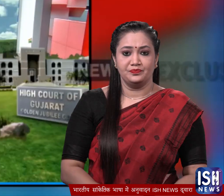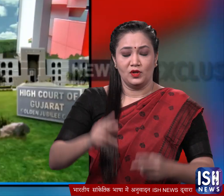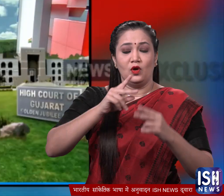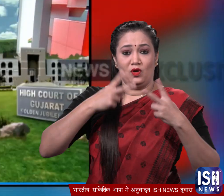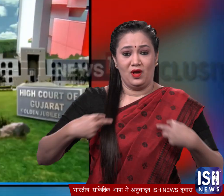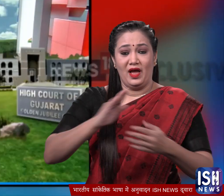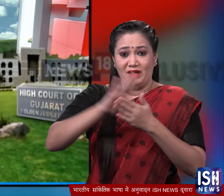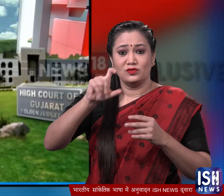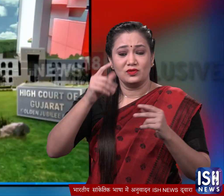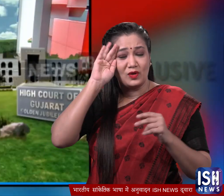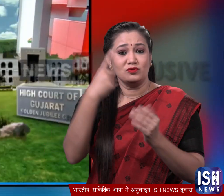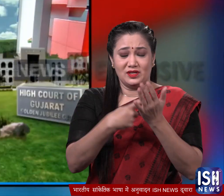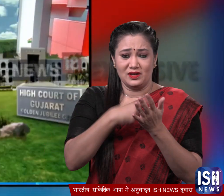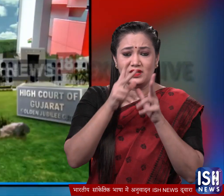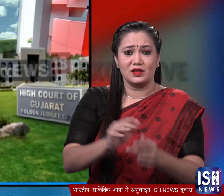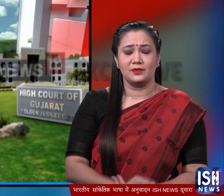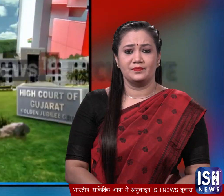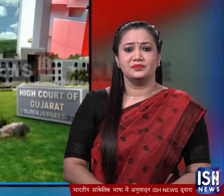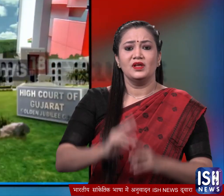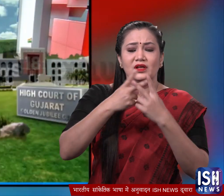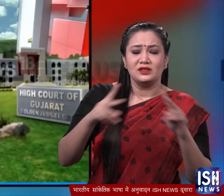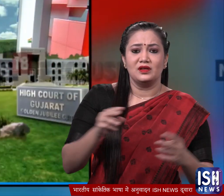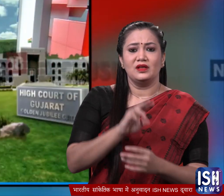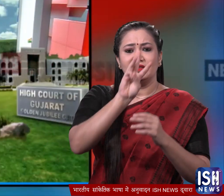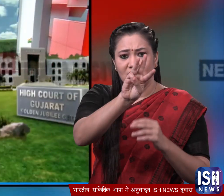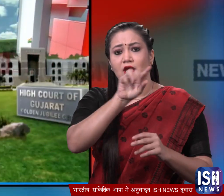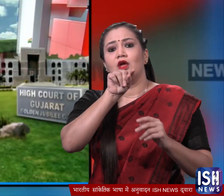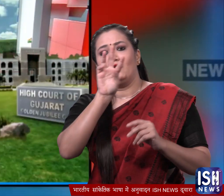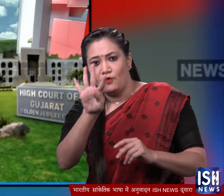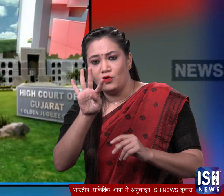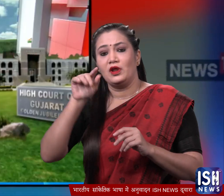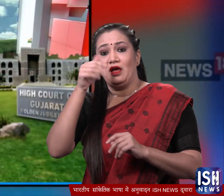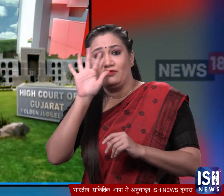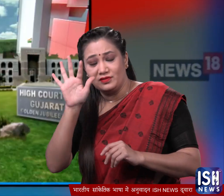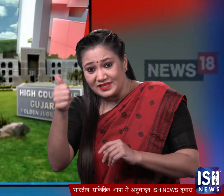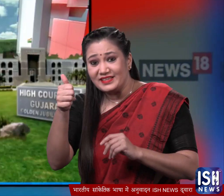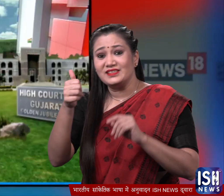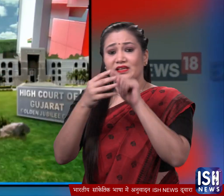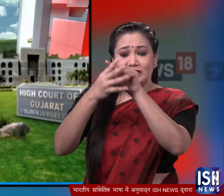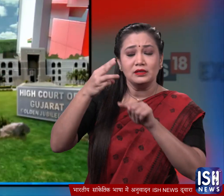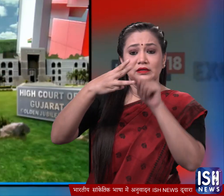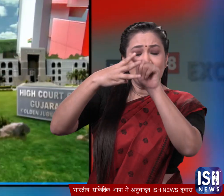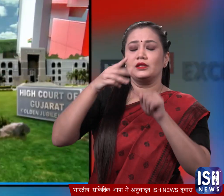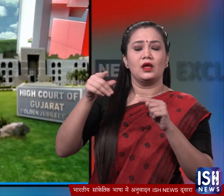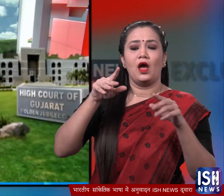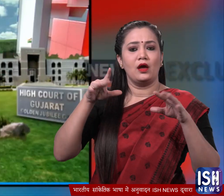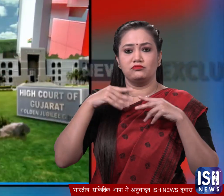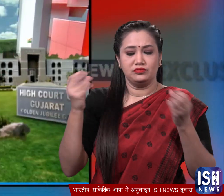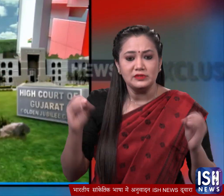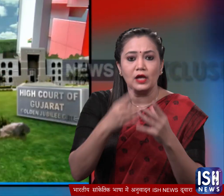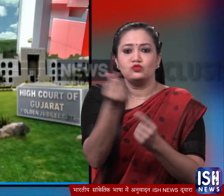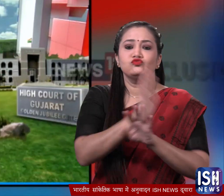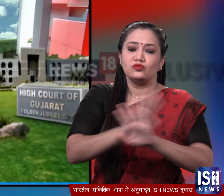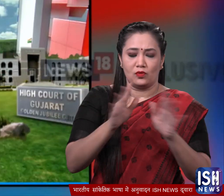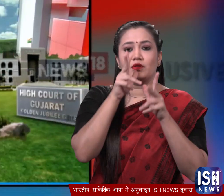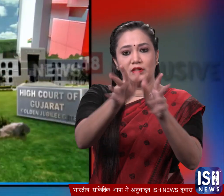ने गुजरात धर्म स्वतंत्रता अधिनियम की धारा 3, 4, 5 और 6 में किए गए बदलावों को लागू करने पर रोक लगाने का